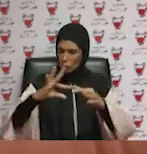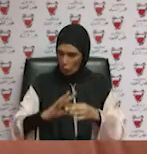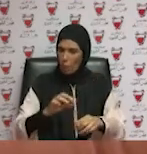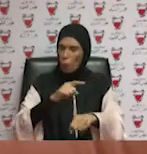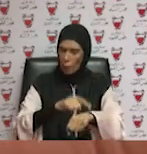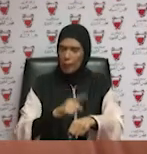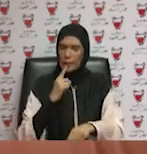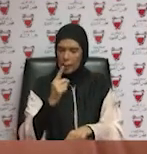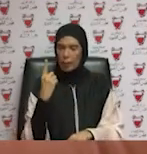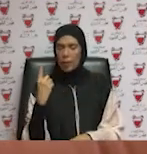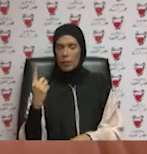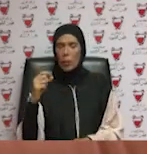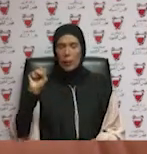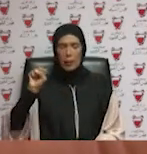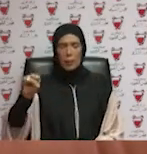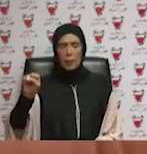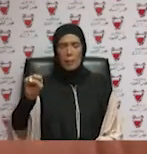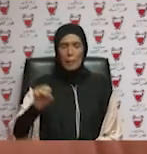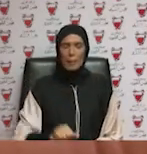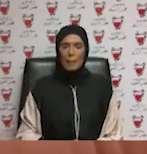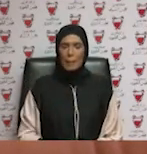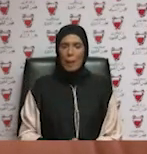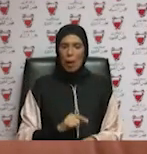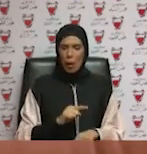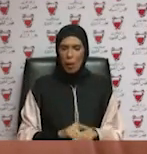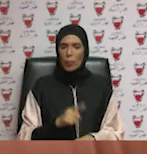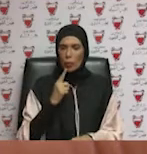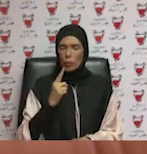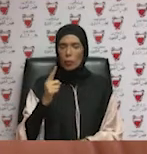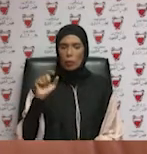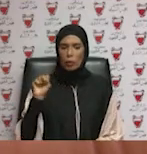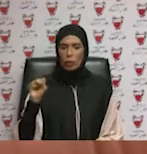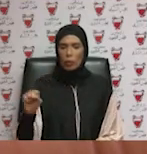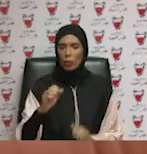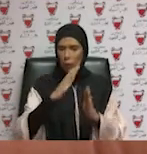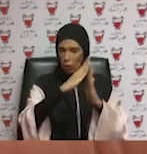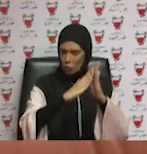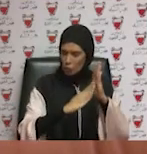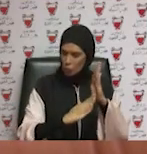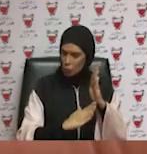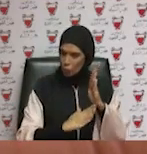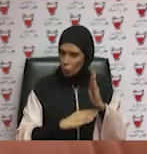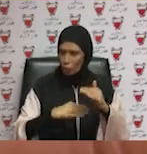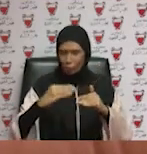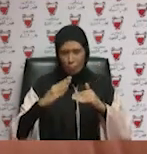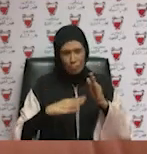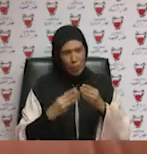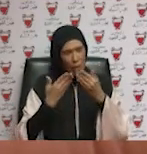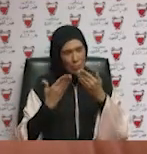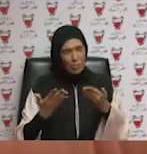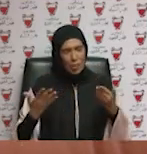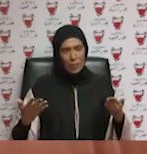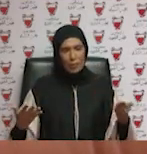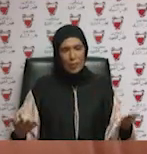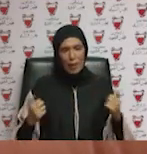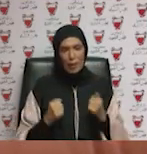السنة، خاصة المدة السنة جاءت أيضا بنص مرن بحيث أن تملك جهة الإدارة تقليل